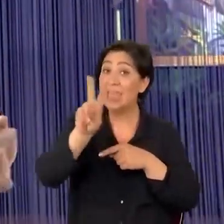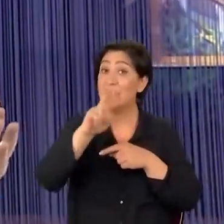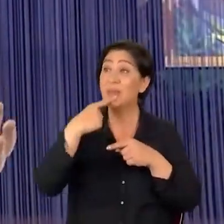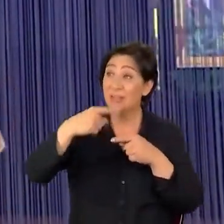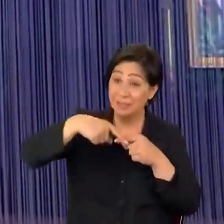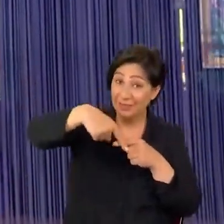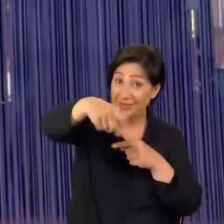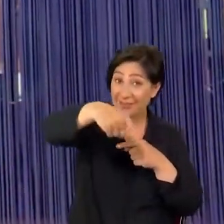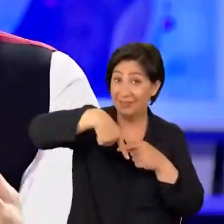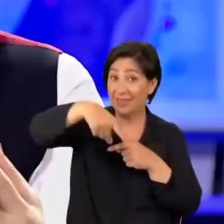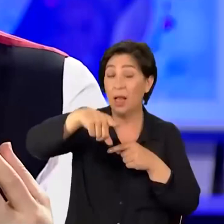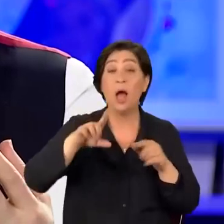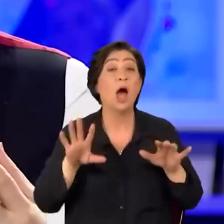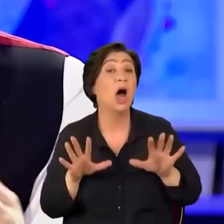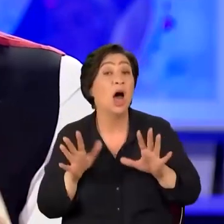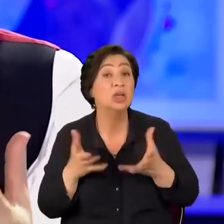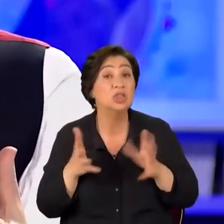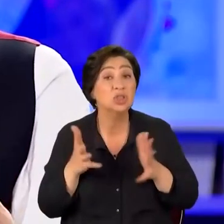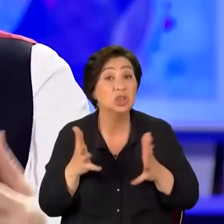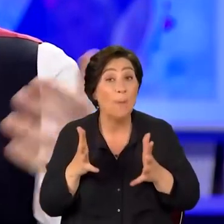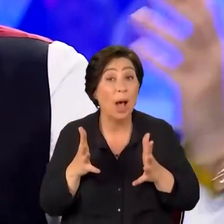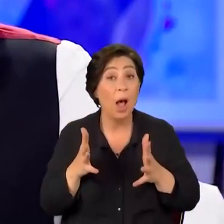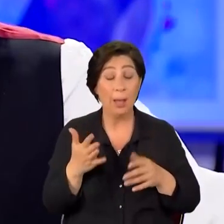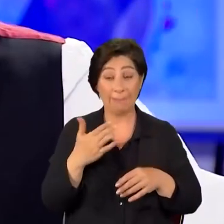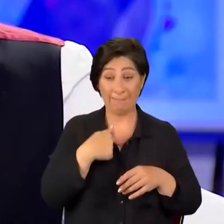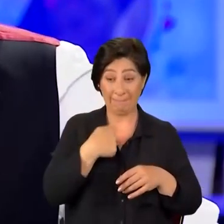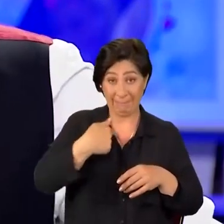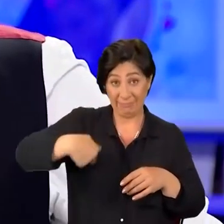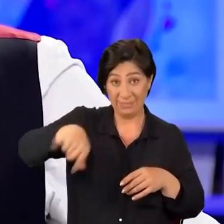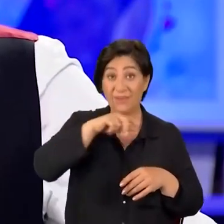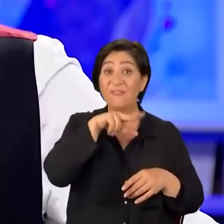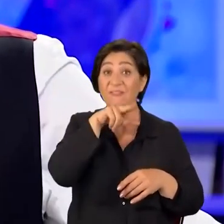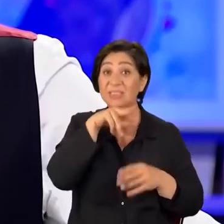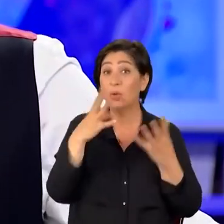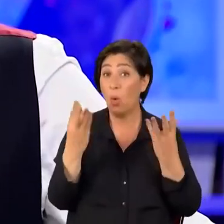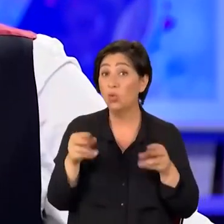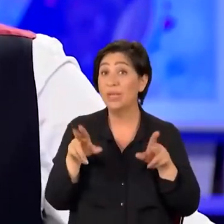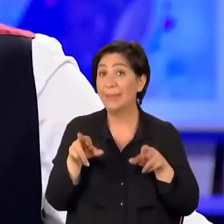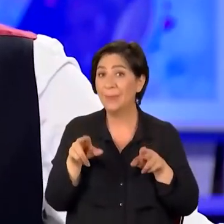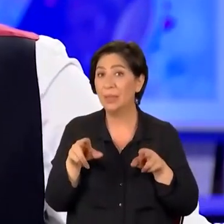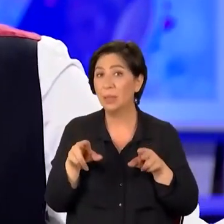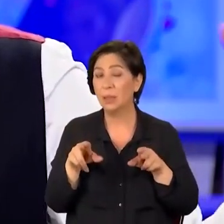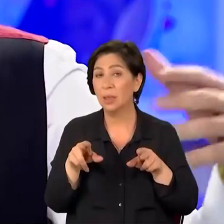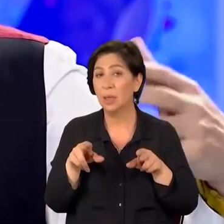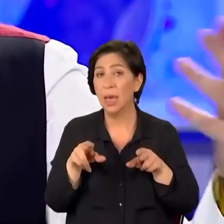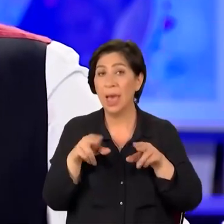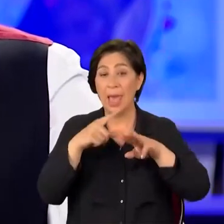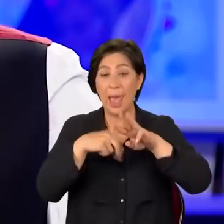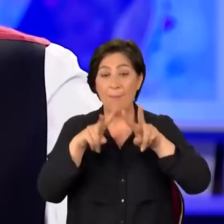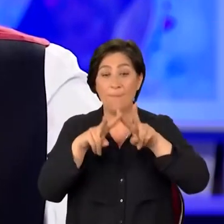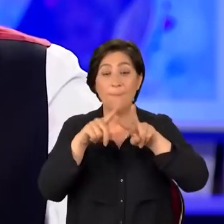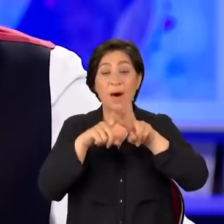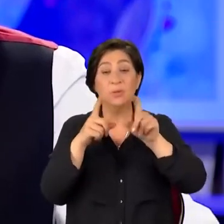içerisinde acaba bizde de Fransa'da olduğu gibi Emmanuel